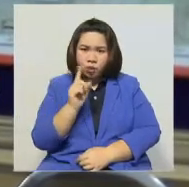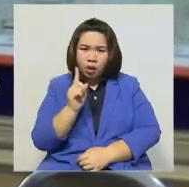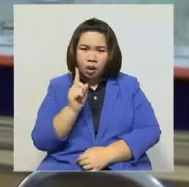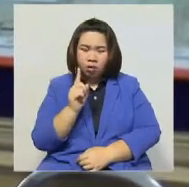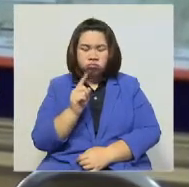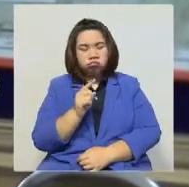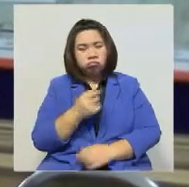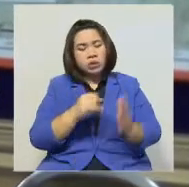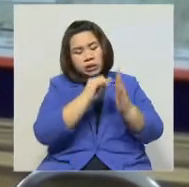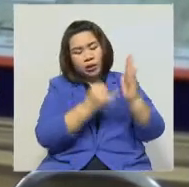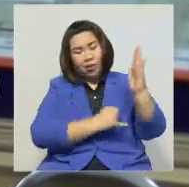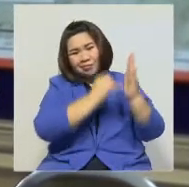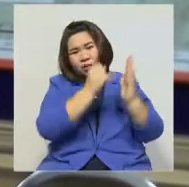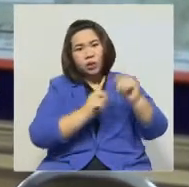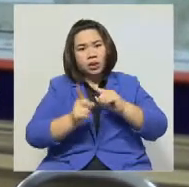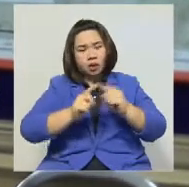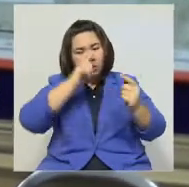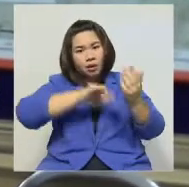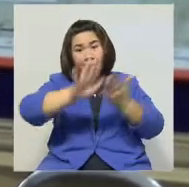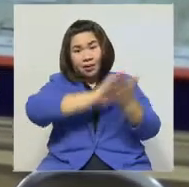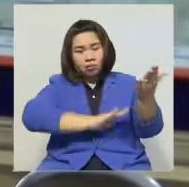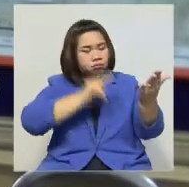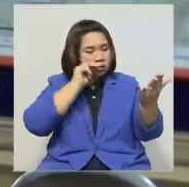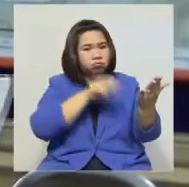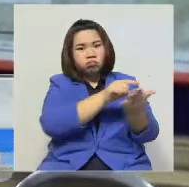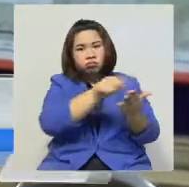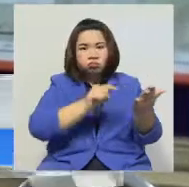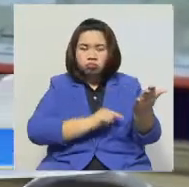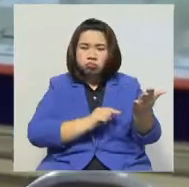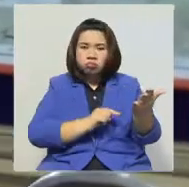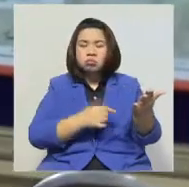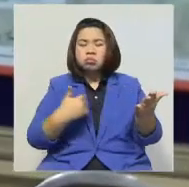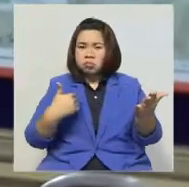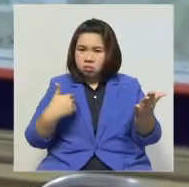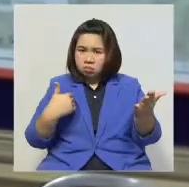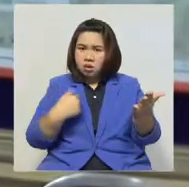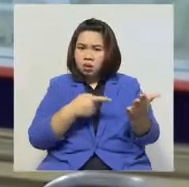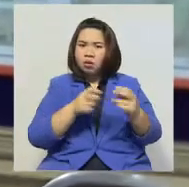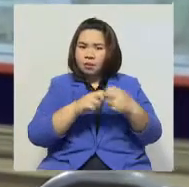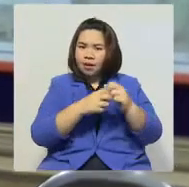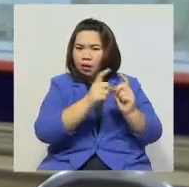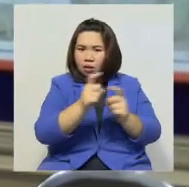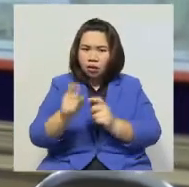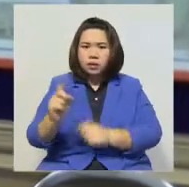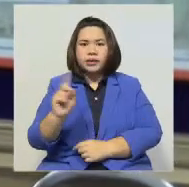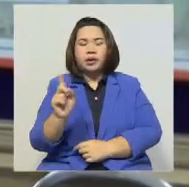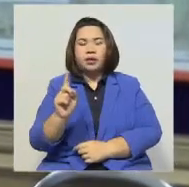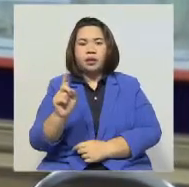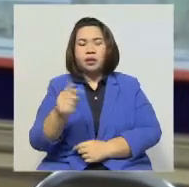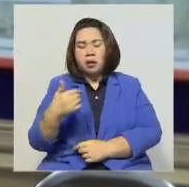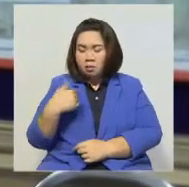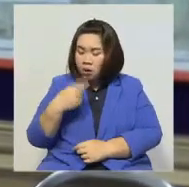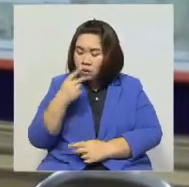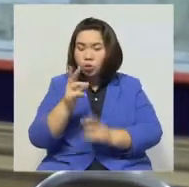ภาพรวมของทั้งประเทศนะครับว่าน้ำจุดไหนบ้างที่เป็นจุดที่วิกฤตจุดไหนบ้างที่จุดเฝ้าระ